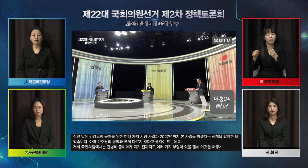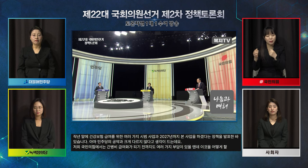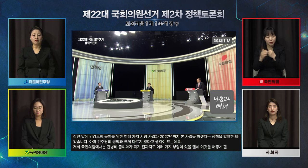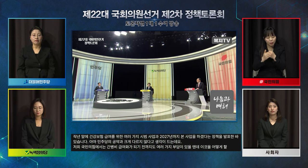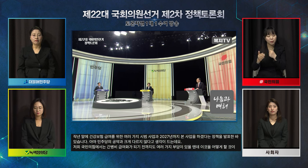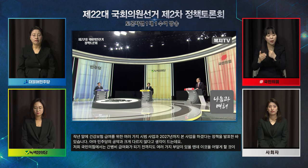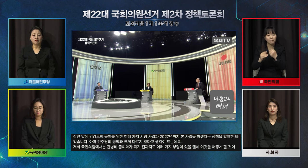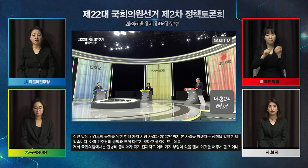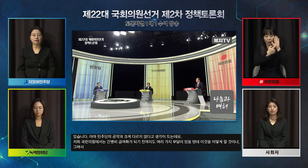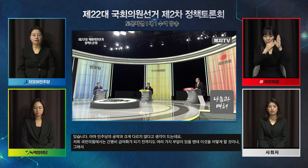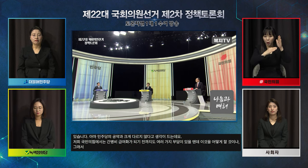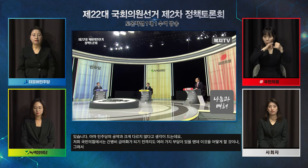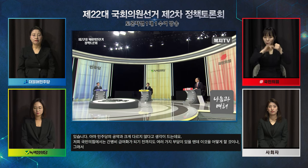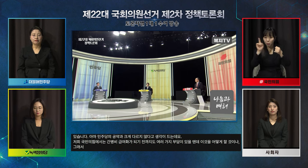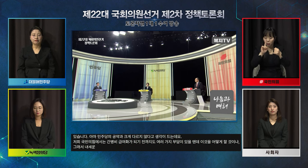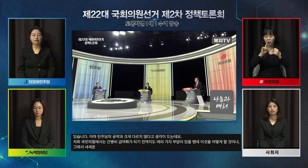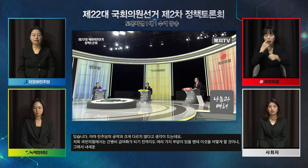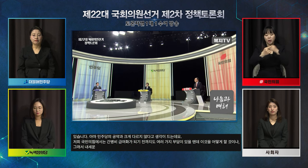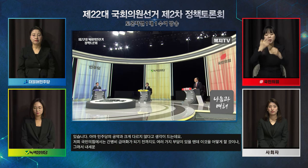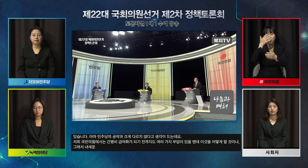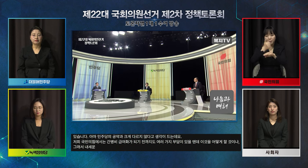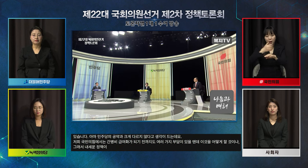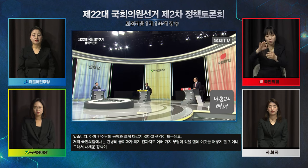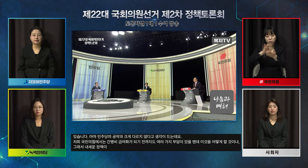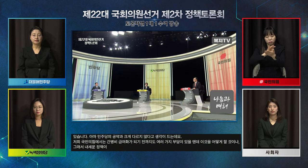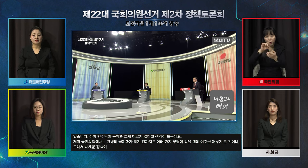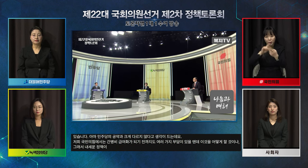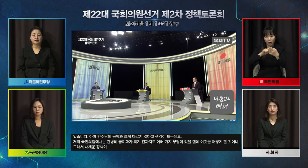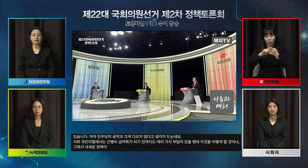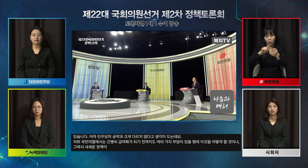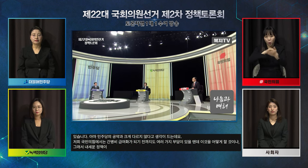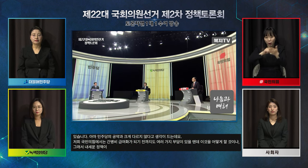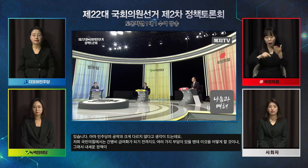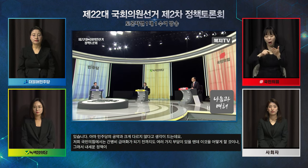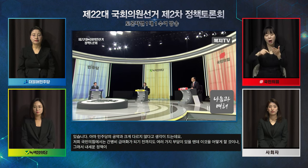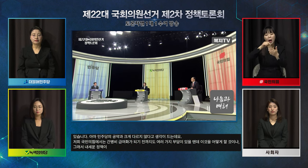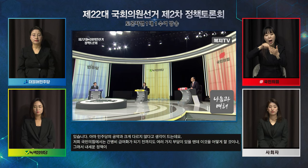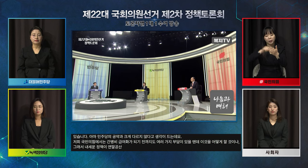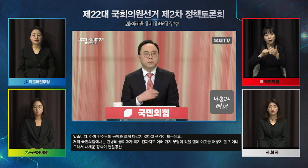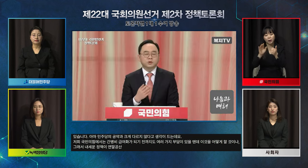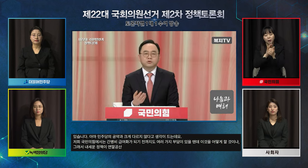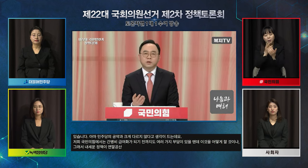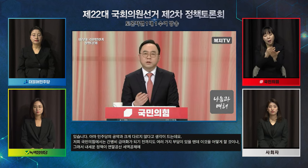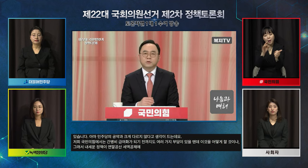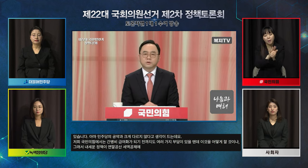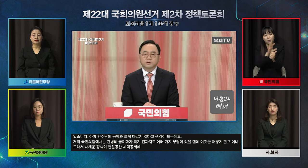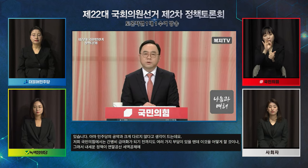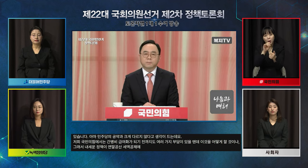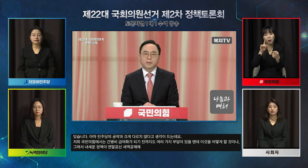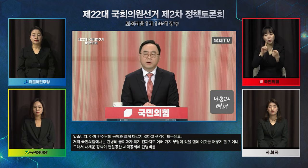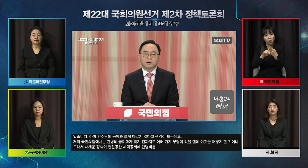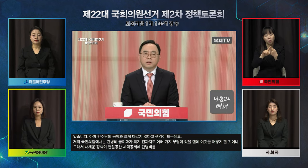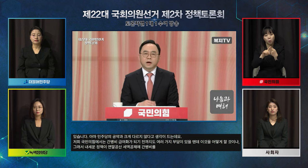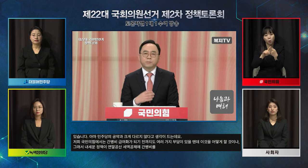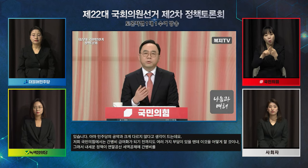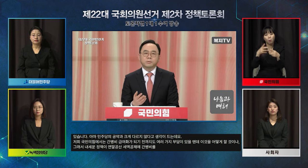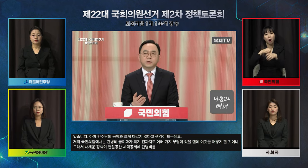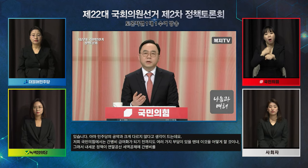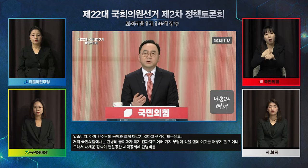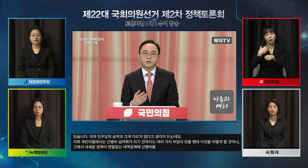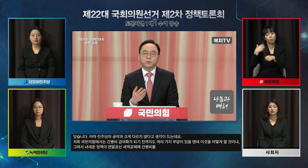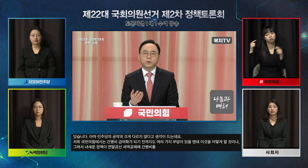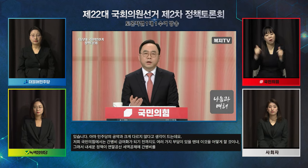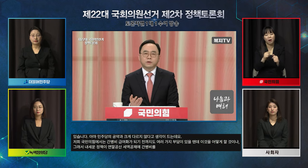공약이 연말정산세 공제에 간병비를 포함을 하겠다라는 것입니다. 부담을 낮춰주겠다라는 것이죠. 그런데